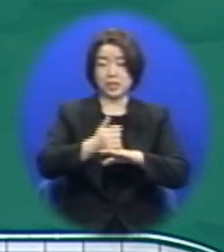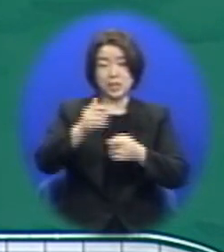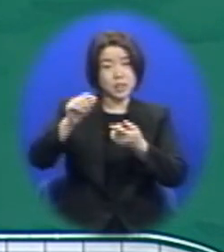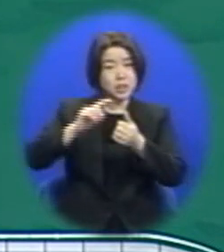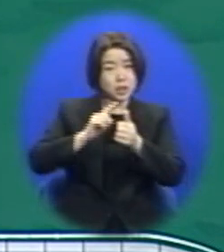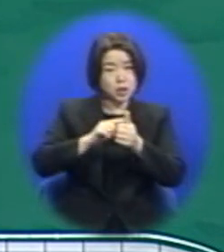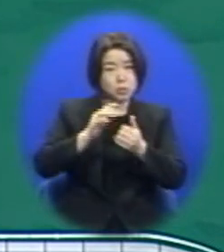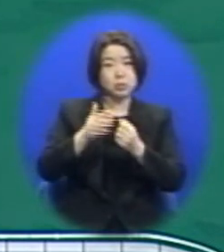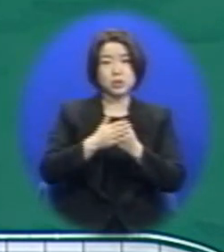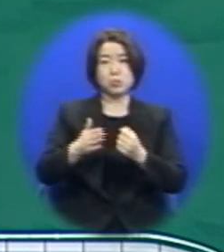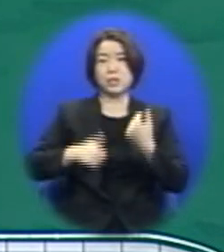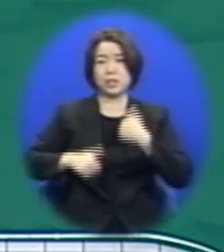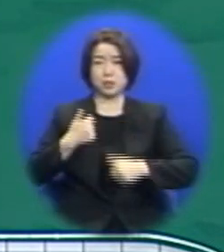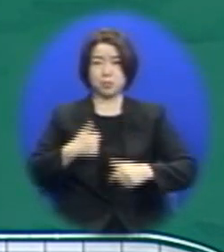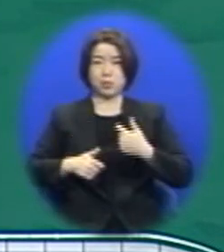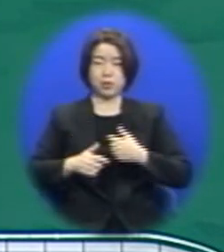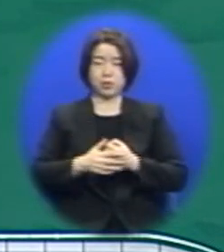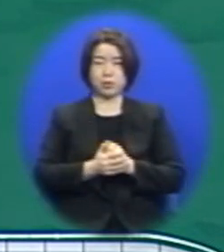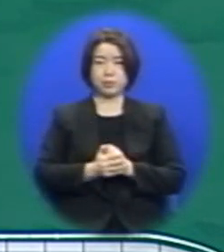인하여 기뻐요.